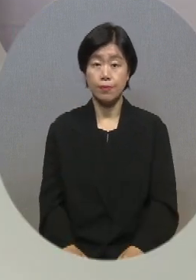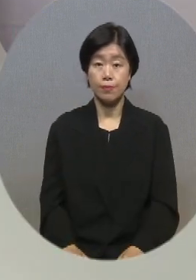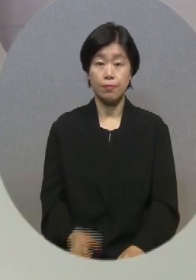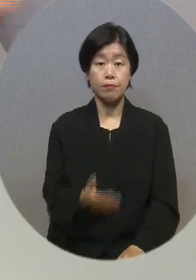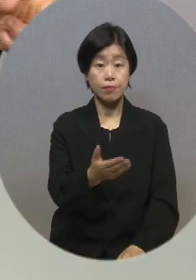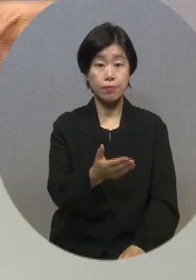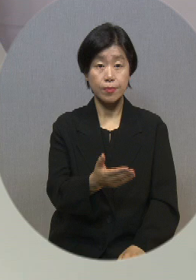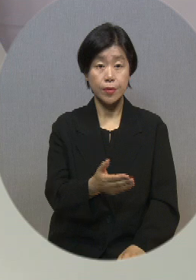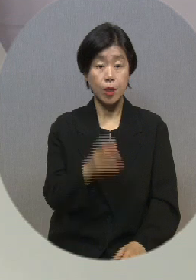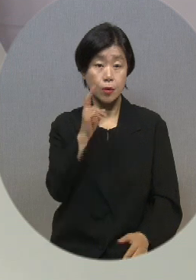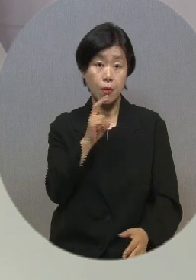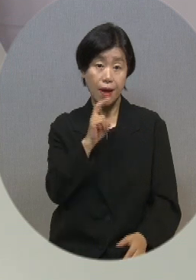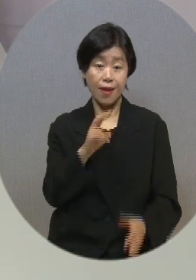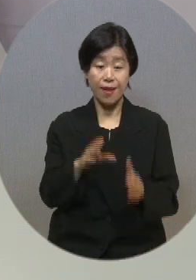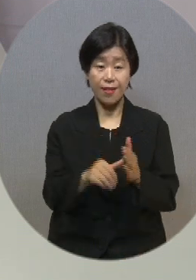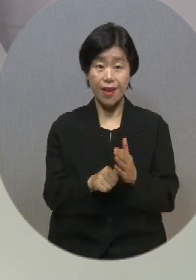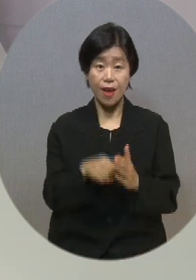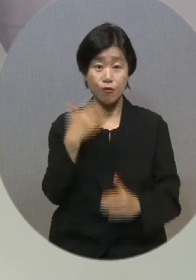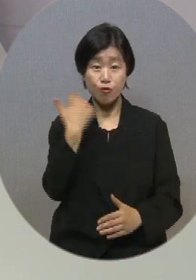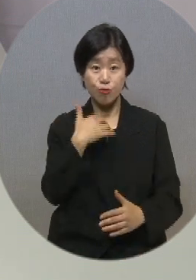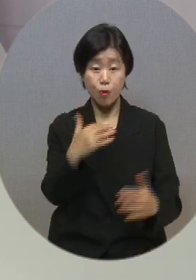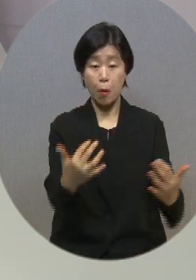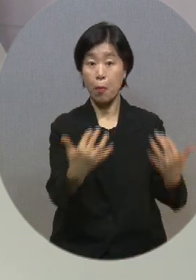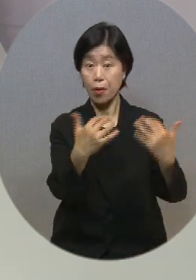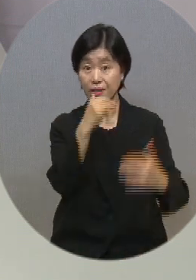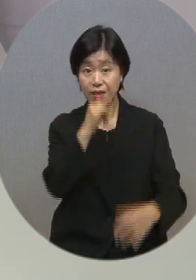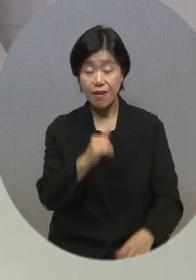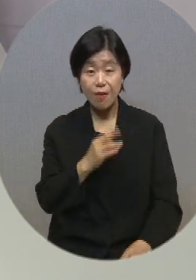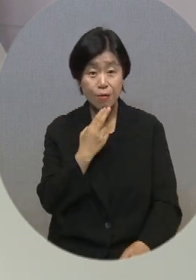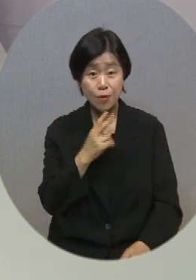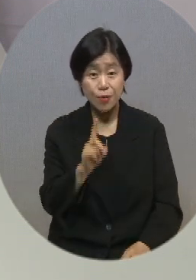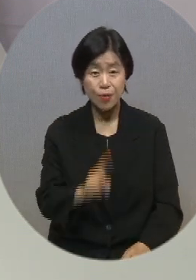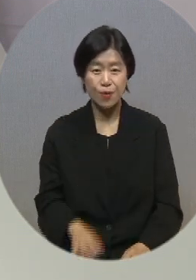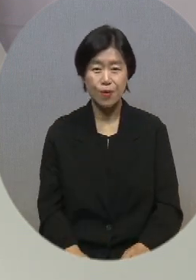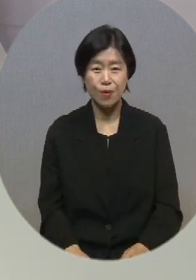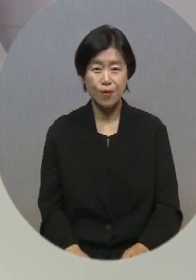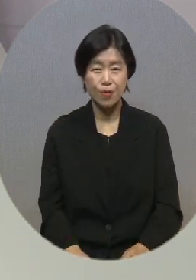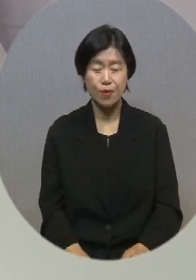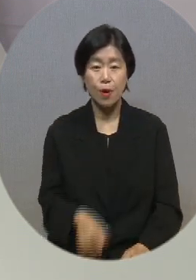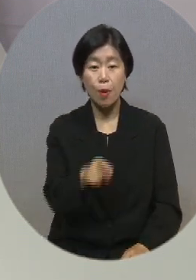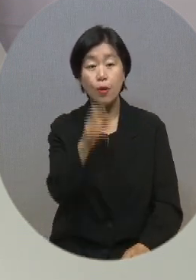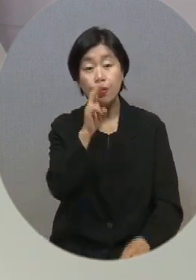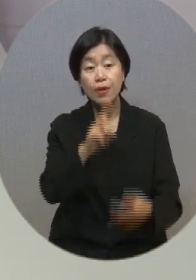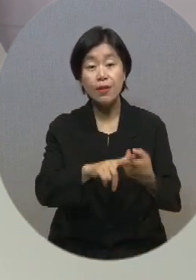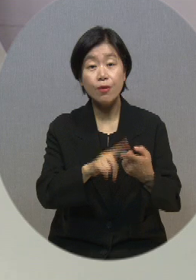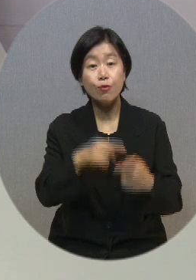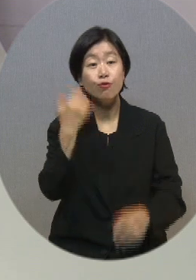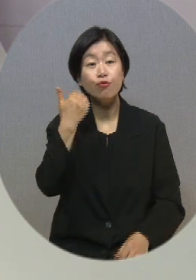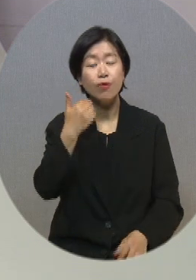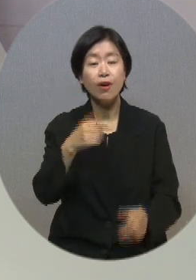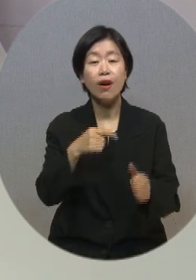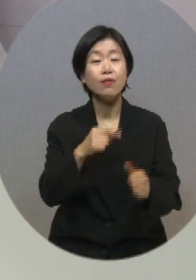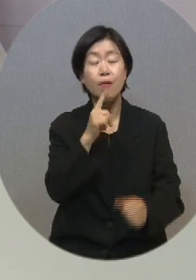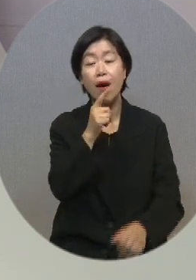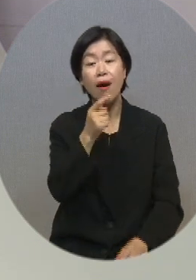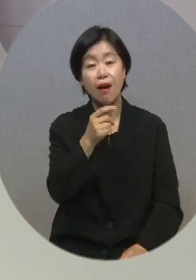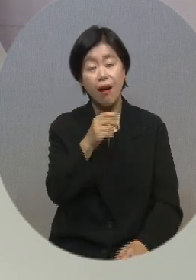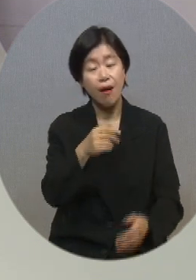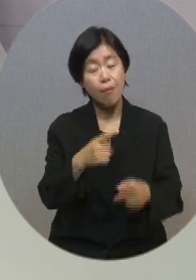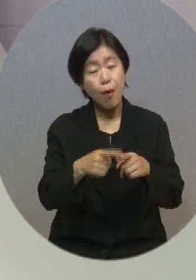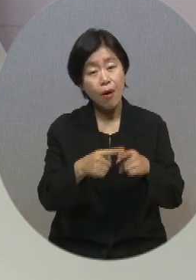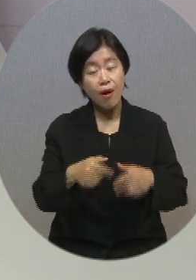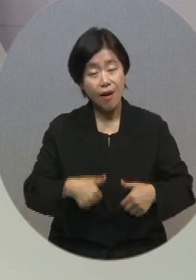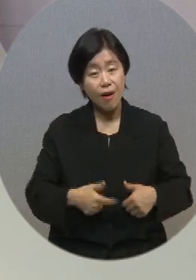관객이 한두 사람이라도 있어야지 네. 에, 감정이 좋았다, 뭐 호흡이 좋았다 또는 그거 박자를 놓쳤다면 누가 평가를 네. 해줄 거 아닙니까?